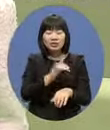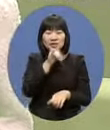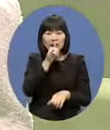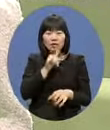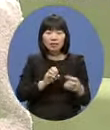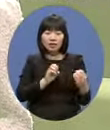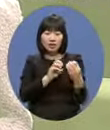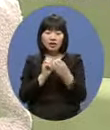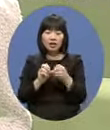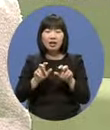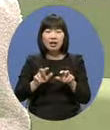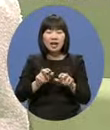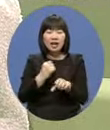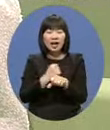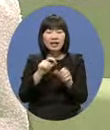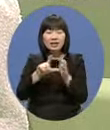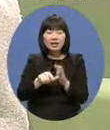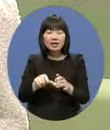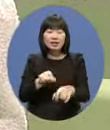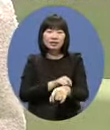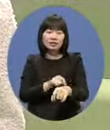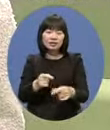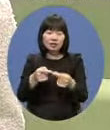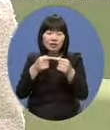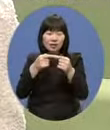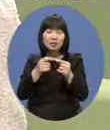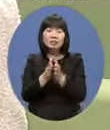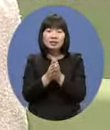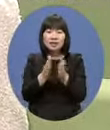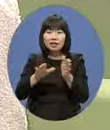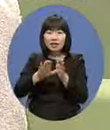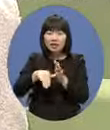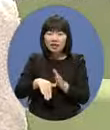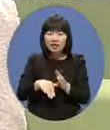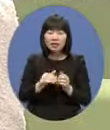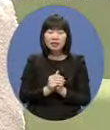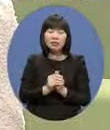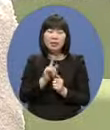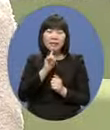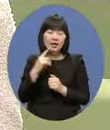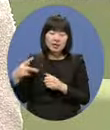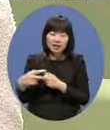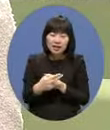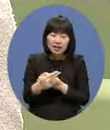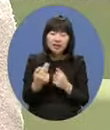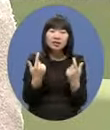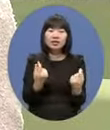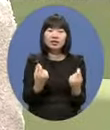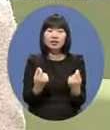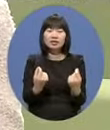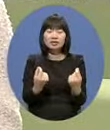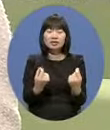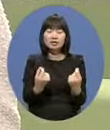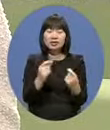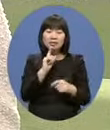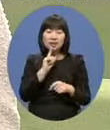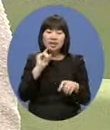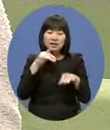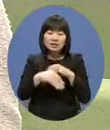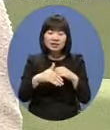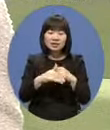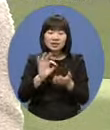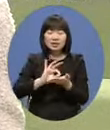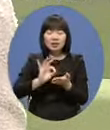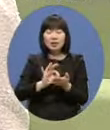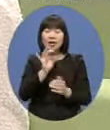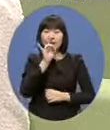대화를 좀 하려면은 특히 첫머리에 이렇게 말 자르는 요런 그 어투는 사용하시면 안